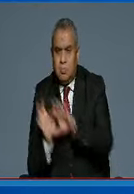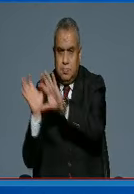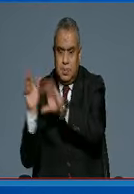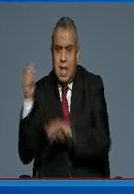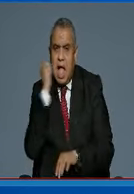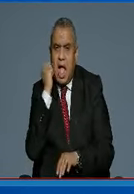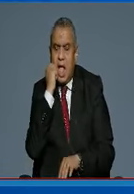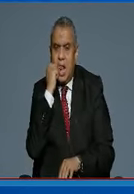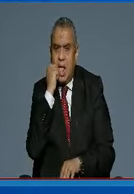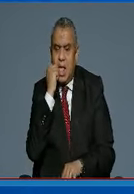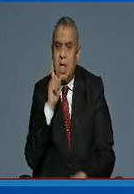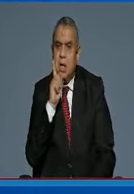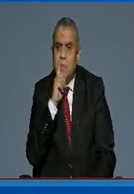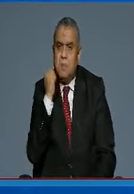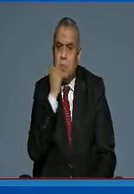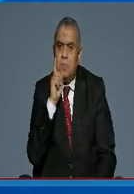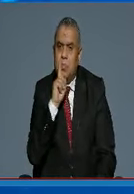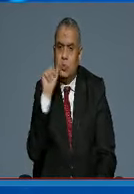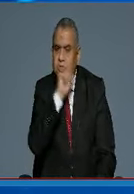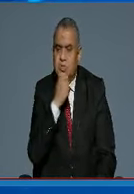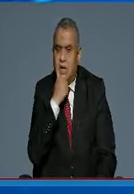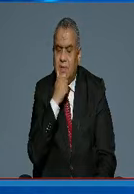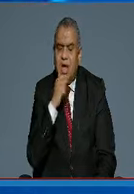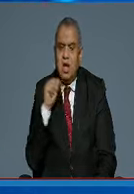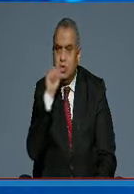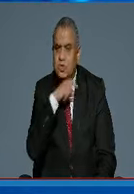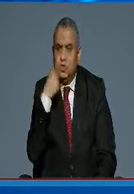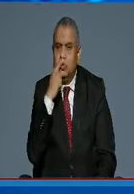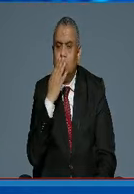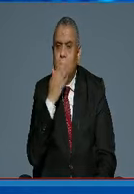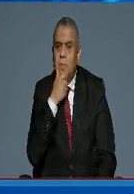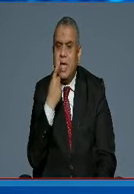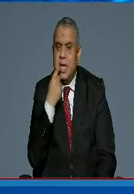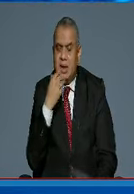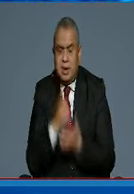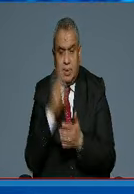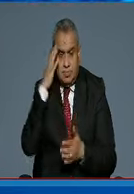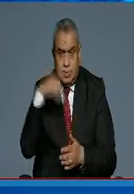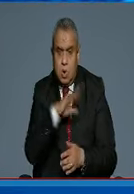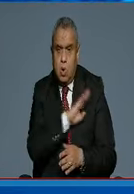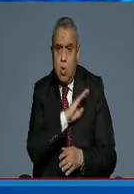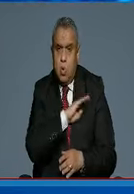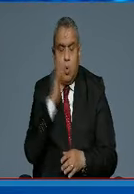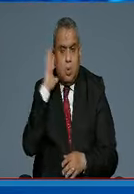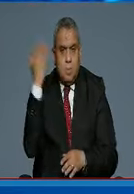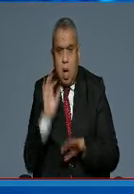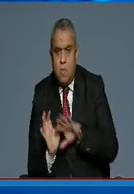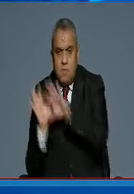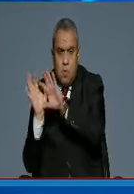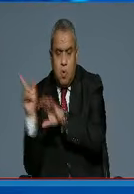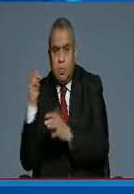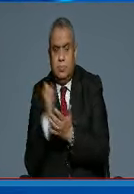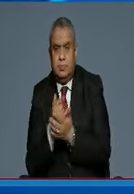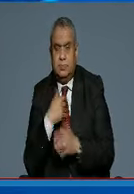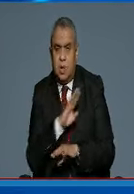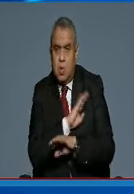هو كل مره بيبر اكتر من اللي قبلها احقاقا الحق يعني النهارده عمل مباراه رائعه جدا هو واحد من نجوم المباراه دي لو امام